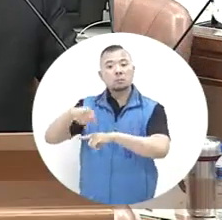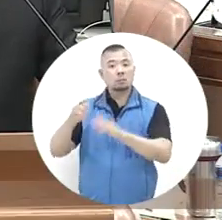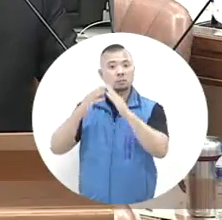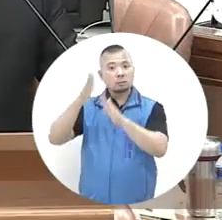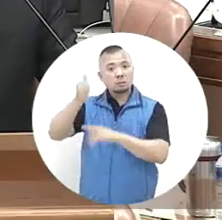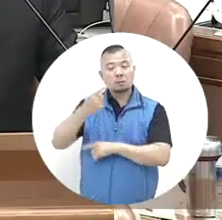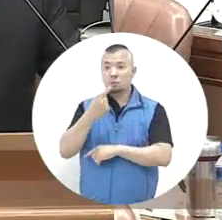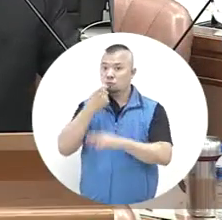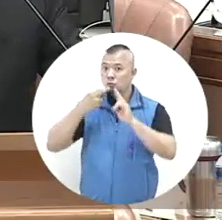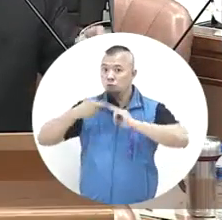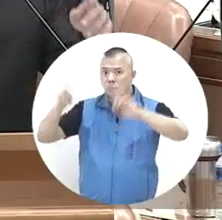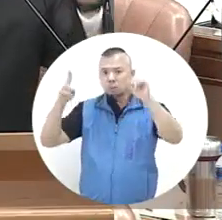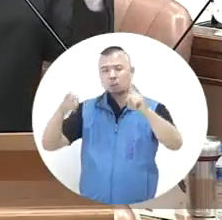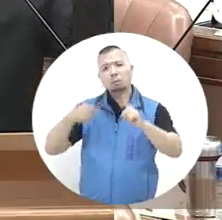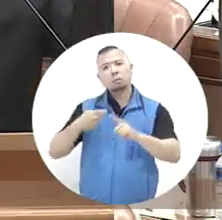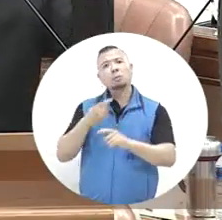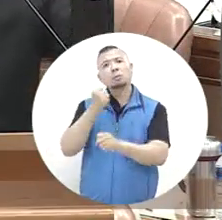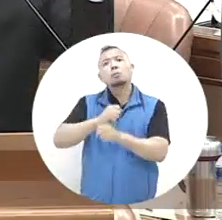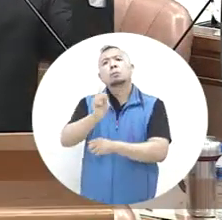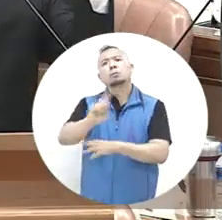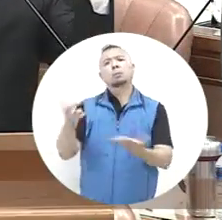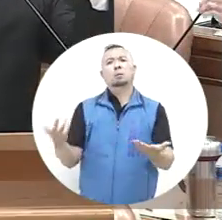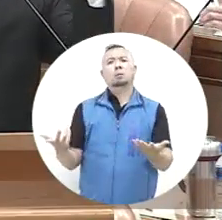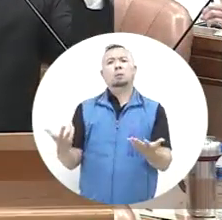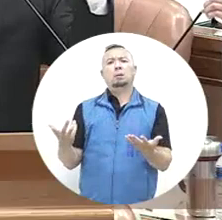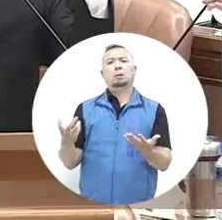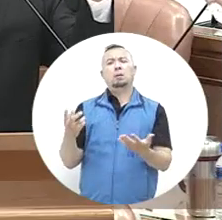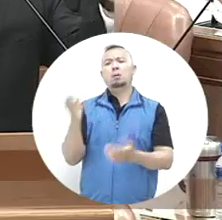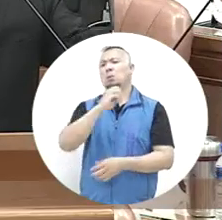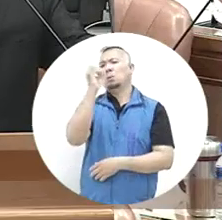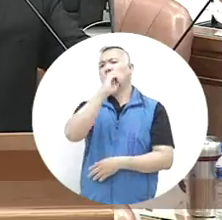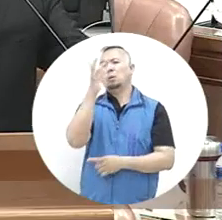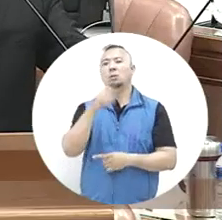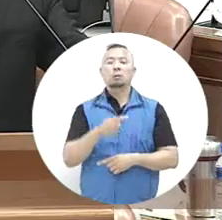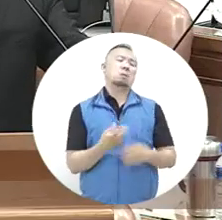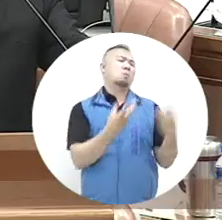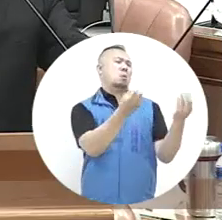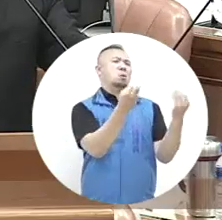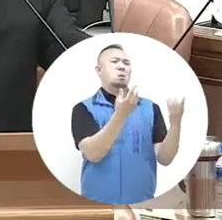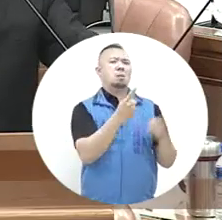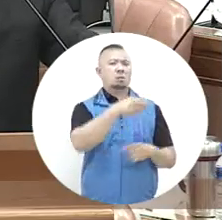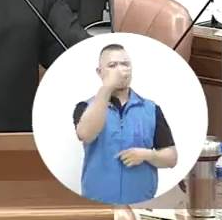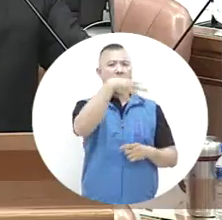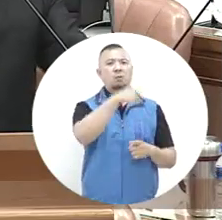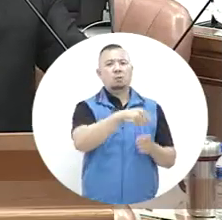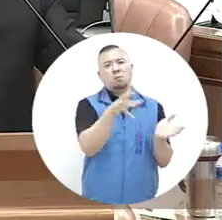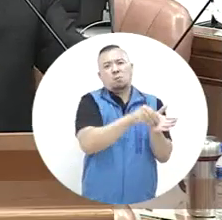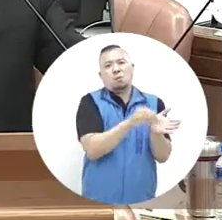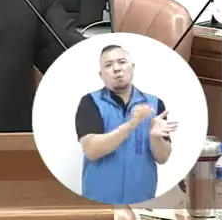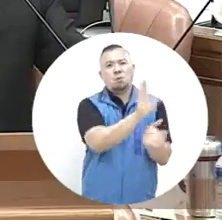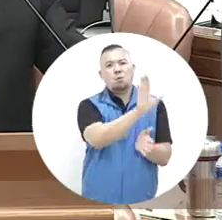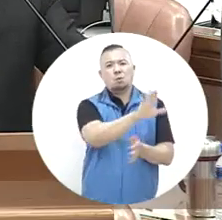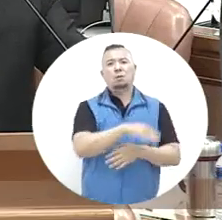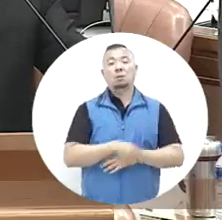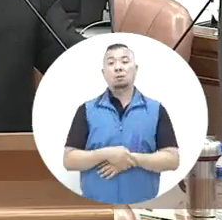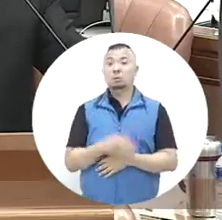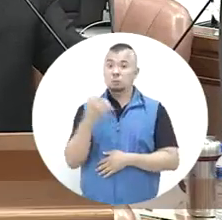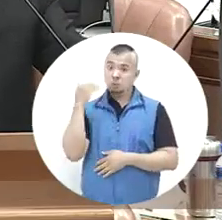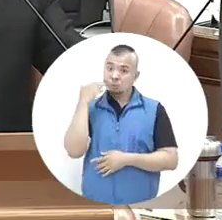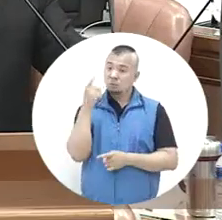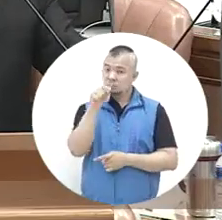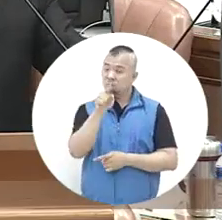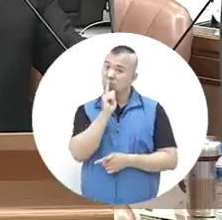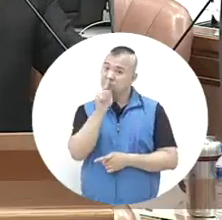敢说几乎是零。 没有啊，你看我们的公有仓房、太阳光电都在做啊。 其实如果照您这么讲的